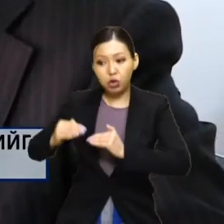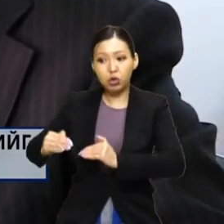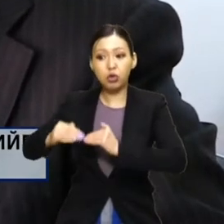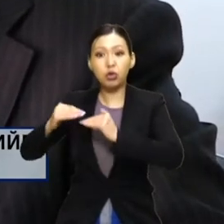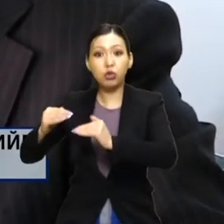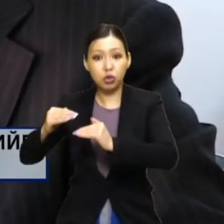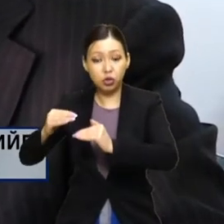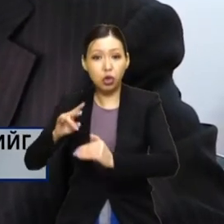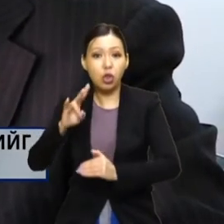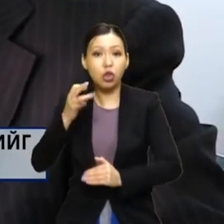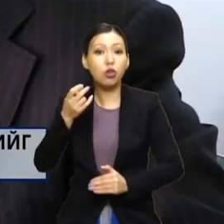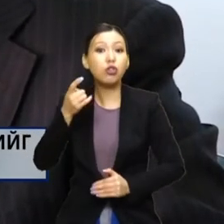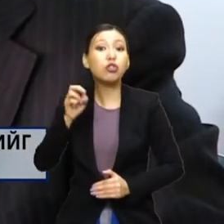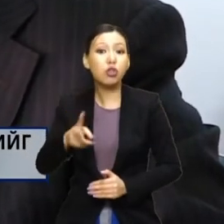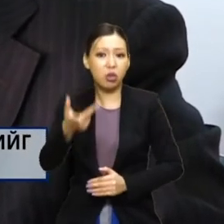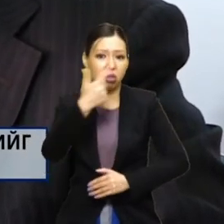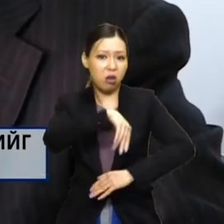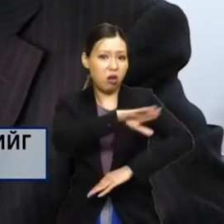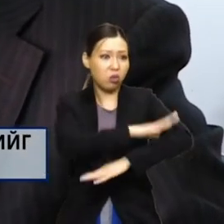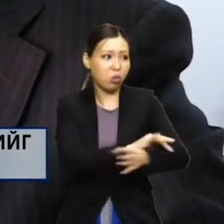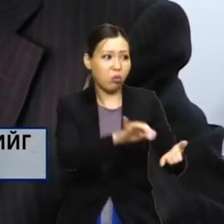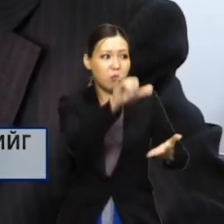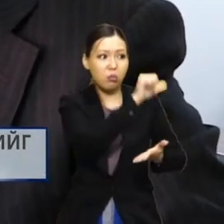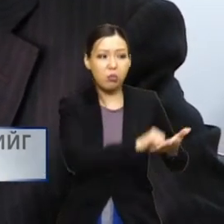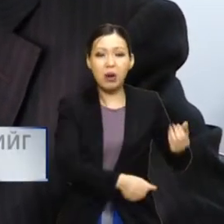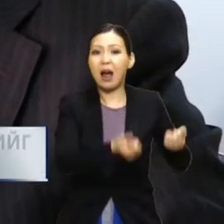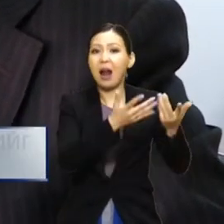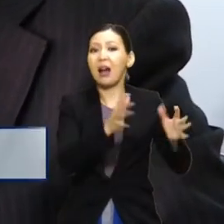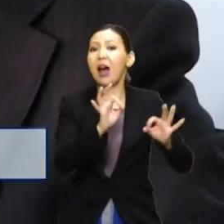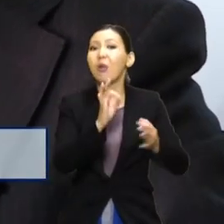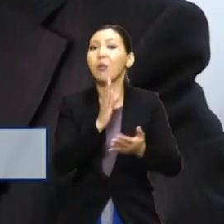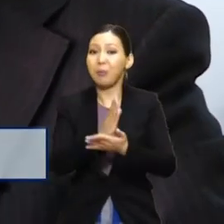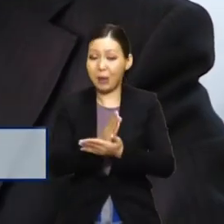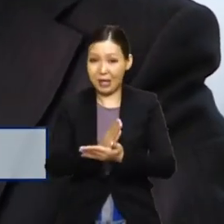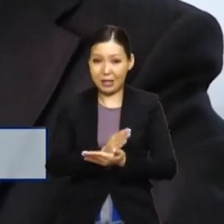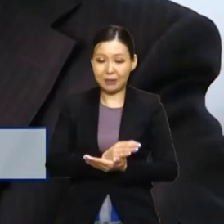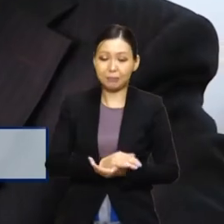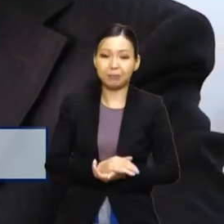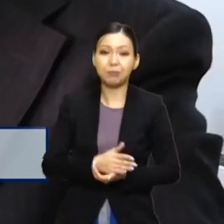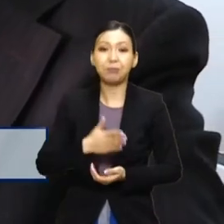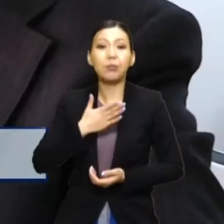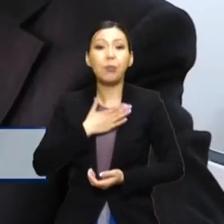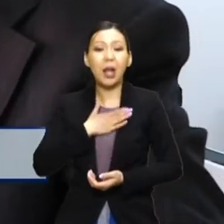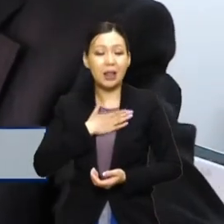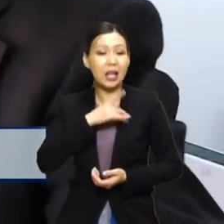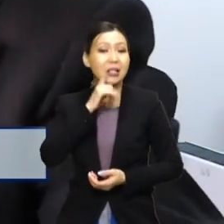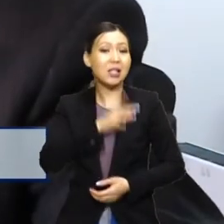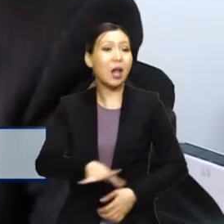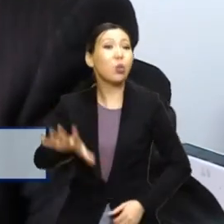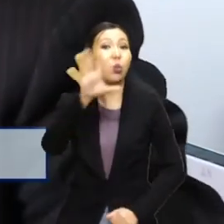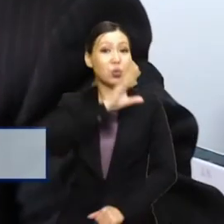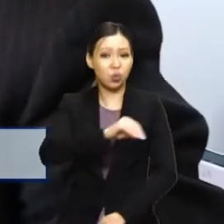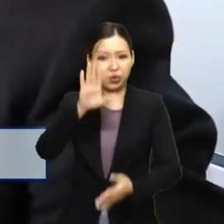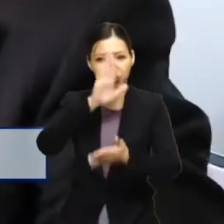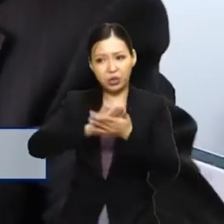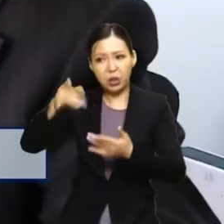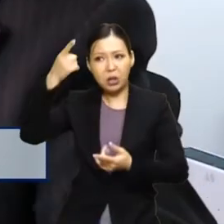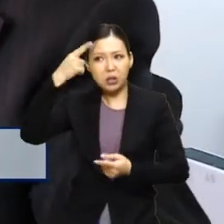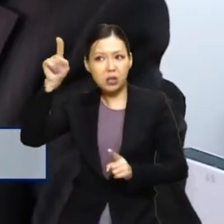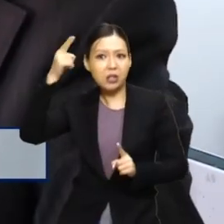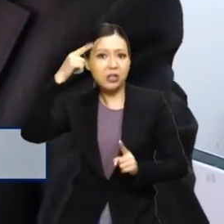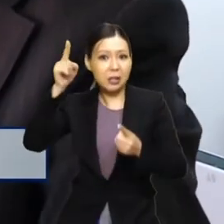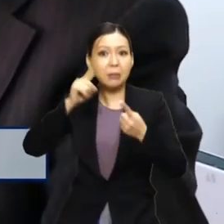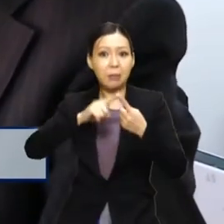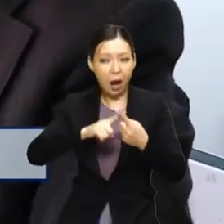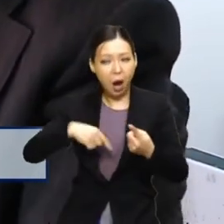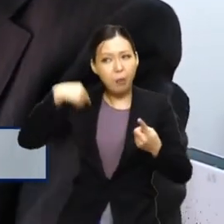үндсэн нөхцөл болоод их сургуулиуд дэр бүрдэг байл. Төрөө би гэсэн тийм ээ. Манай залуучууд шинийг сэтж байгаа бодож